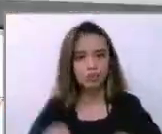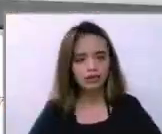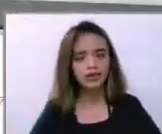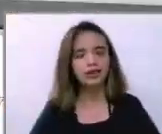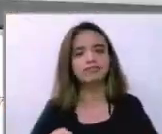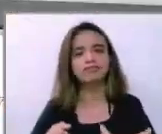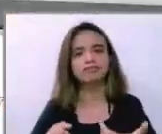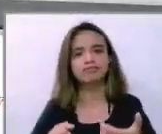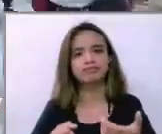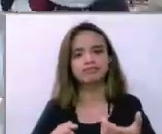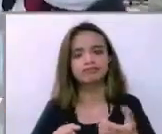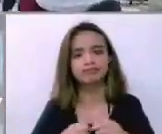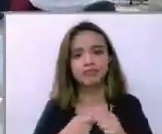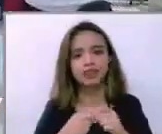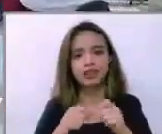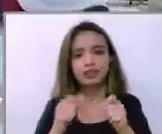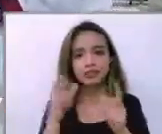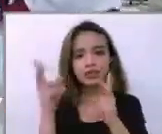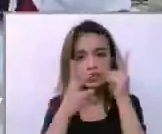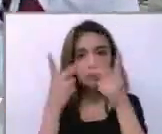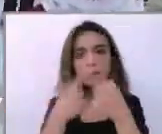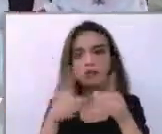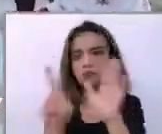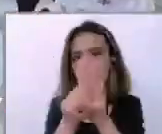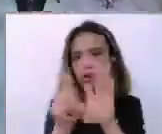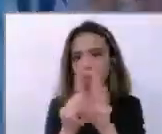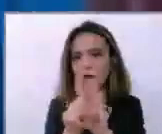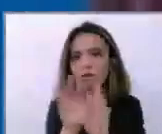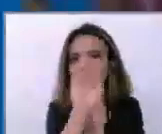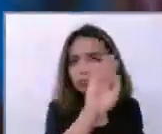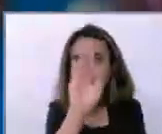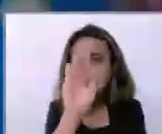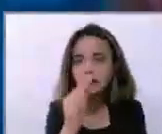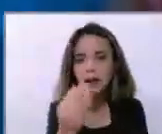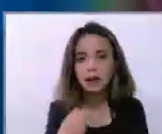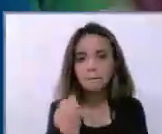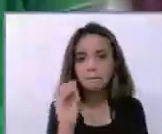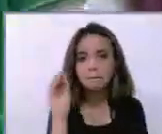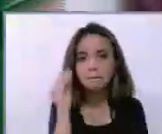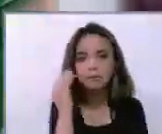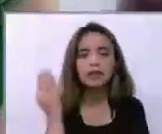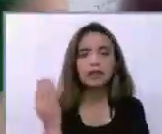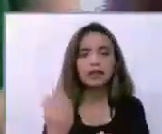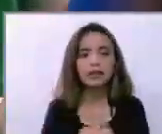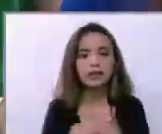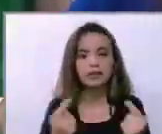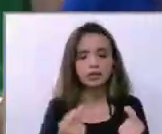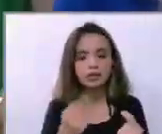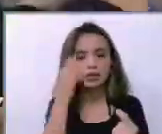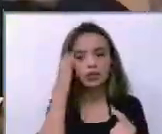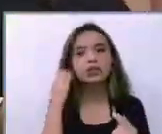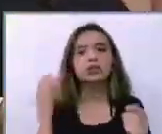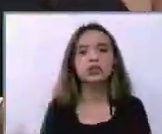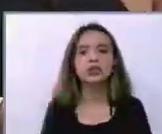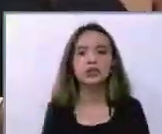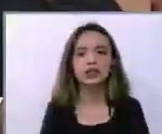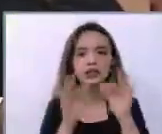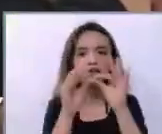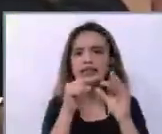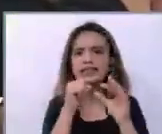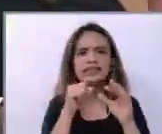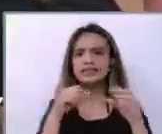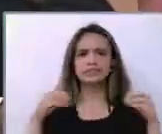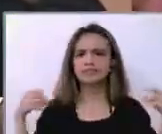at pagpupunas ng panyo. Sa mismong pista naman ng ikasyam ng Enero, dadalasan ang misa upang maiwasan ang pagdagsa ng mga deboto sa